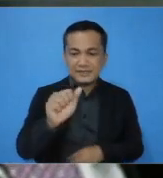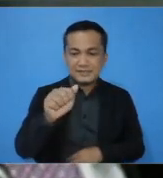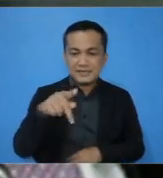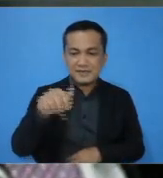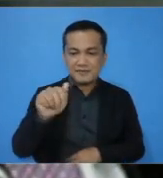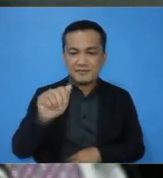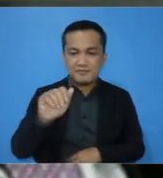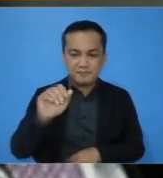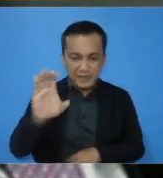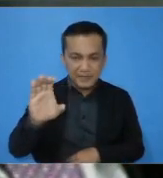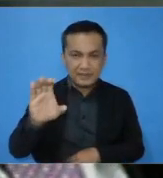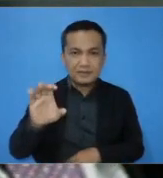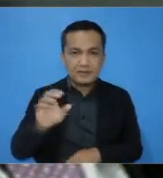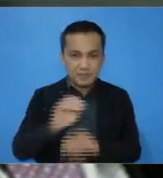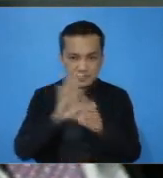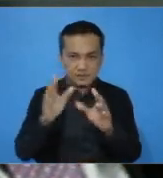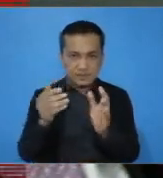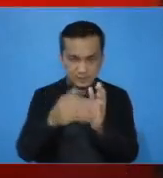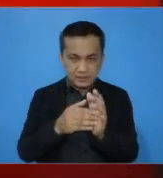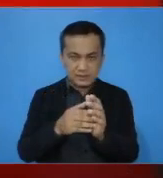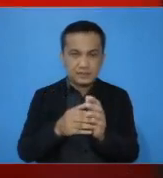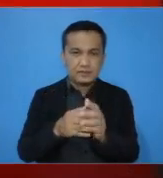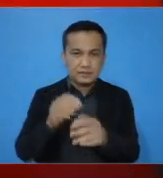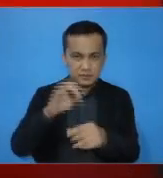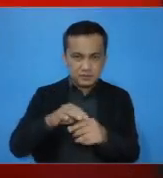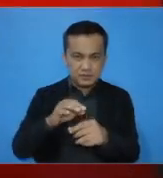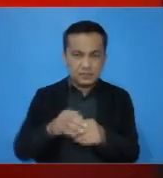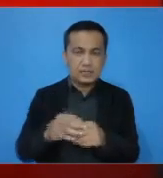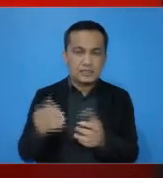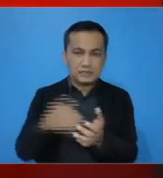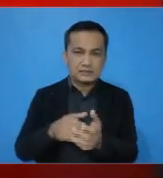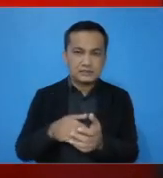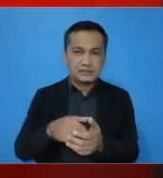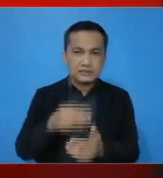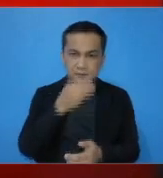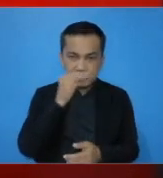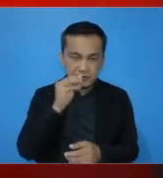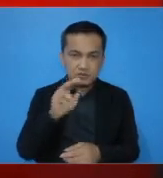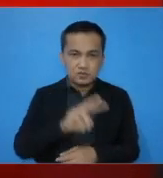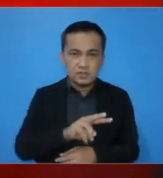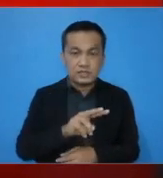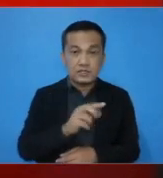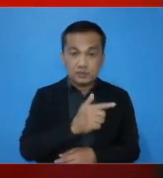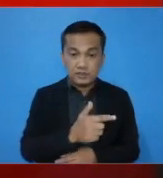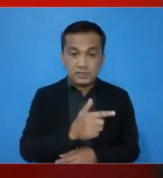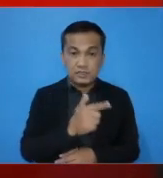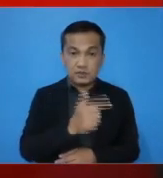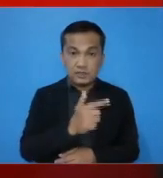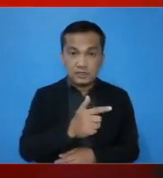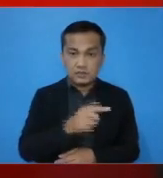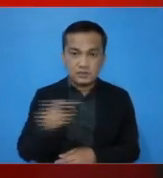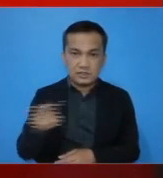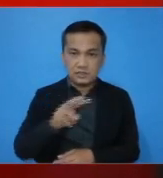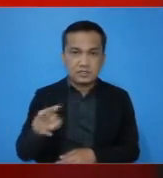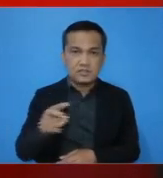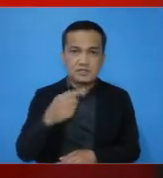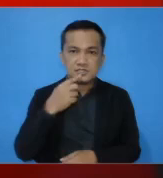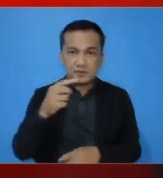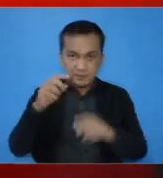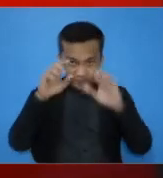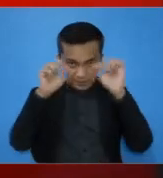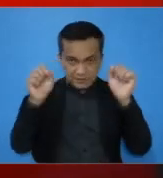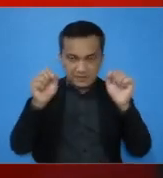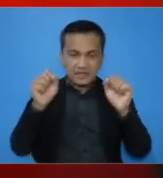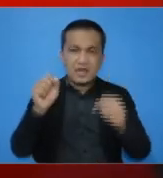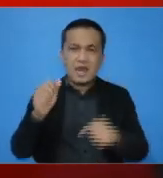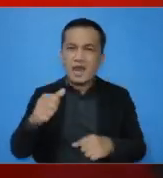si Pacquiao sa 2022. Sabi naman ng palasyo, ayaw raw talaga ni Pangulong Duterte na patakbuhin ang anak na si